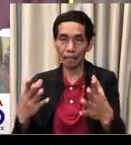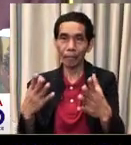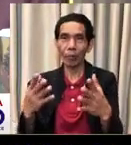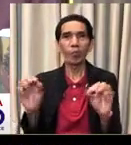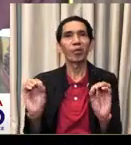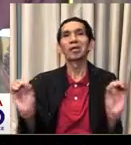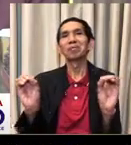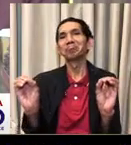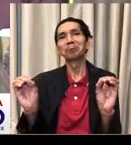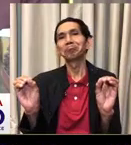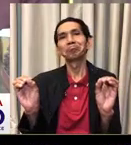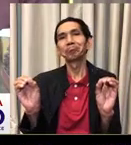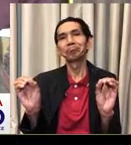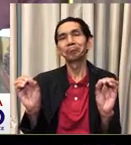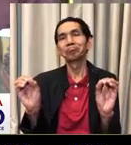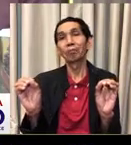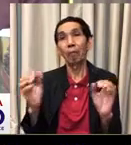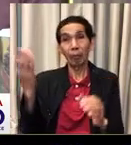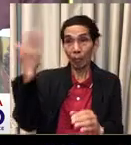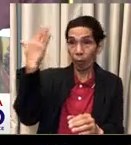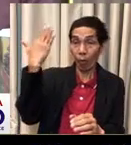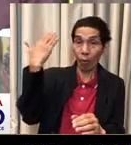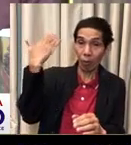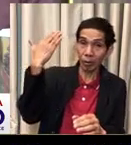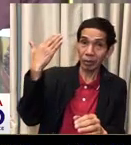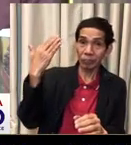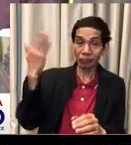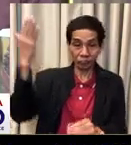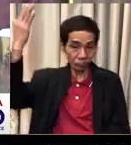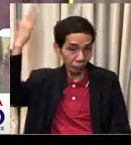Wala. Kasi nung araw, talaga yun.